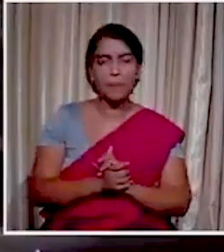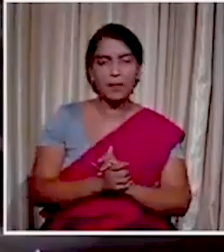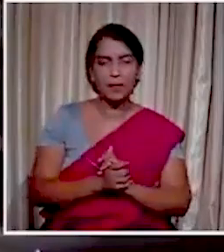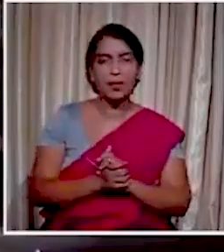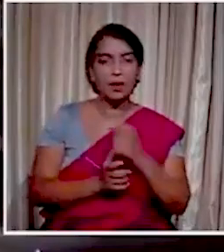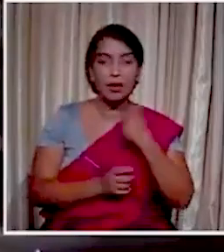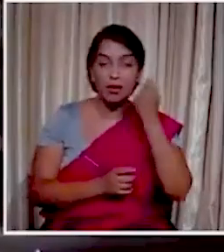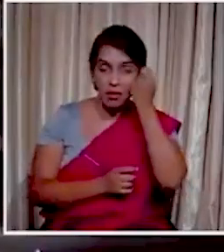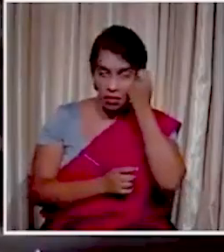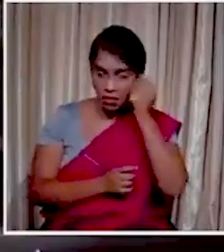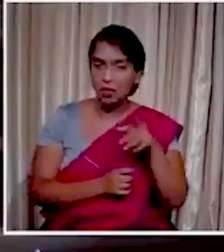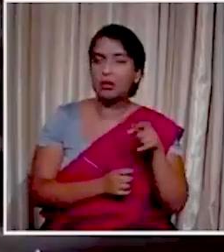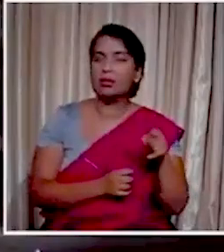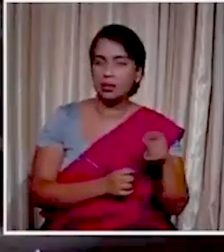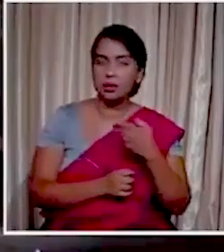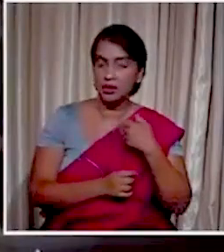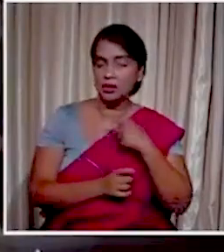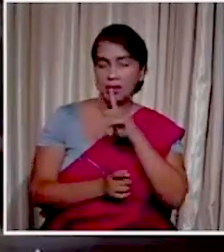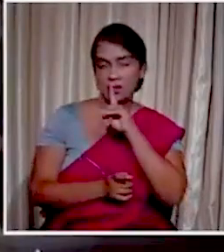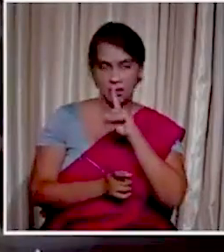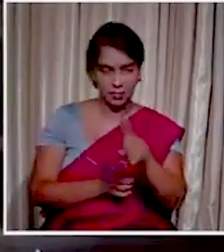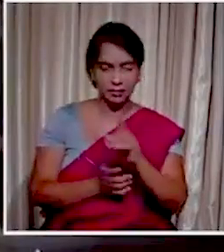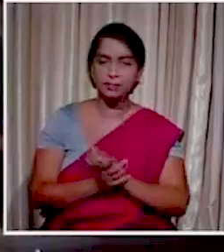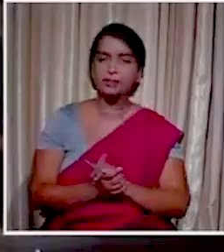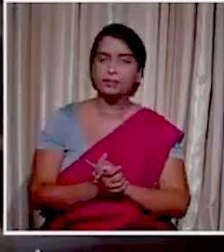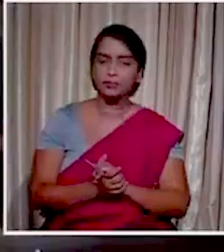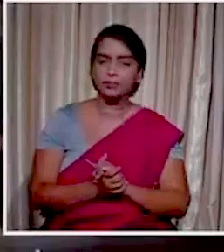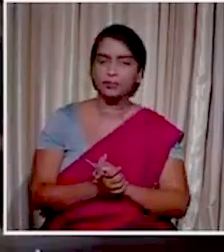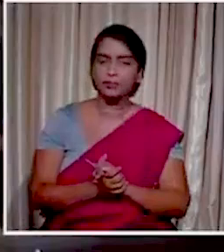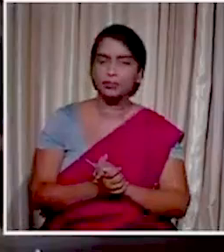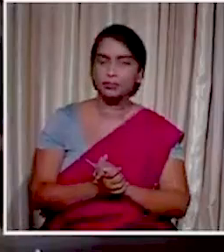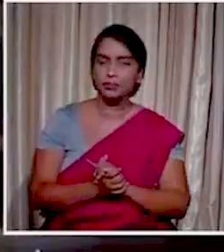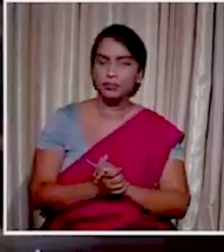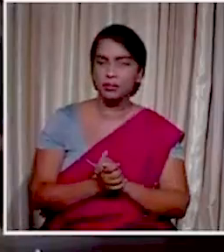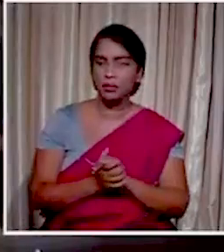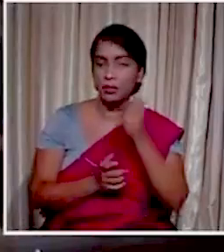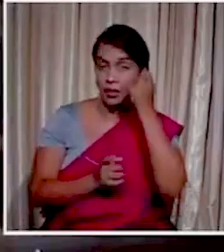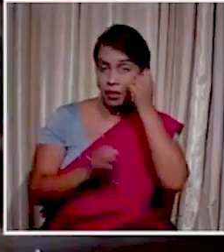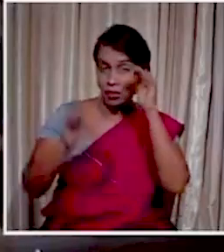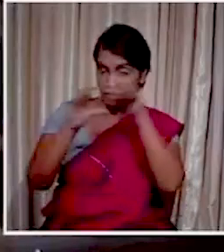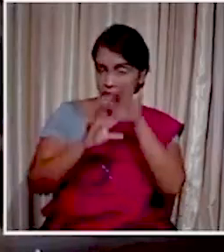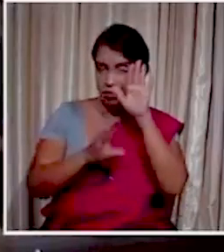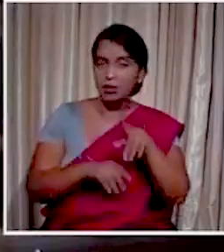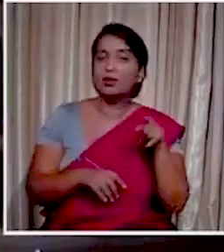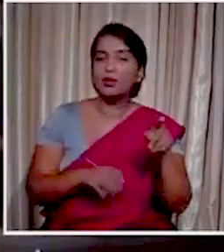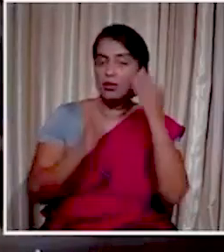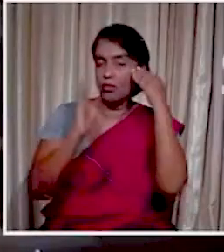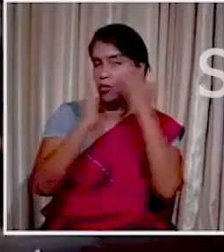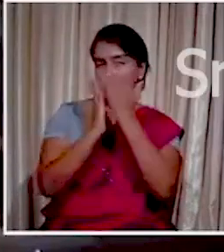ඒ යෝජනාව තමයි අපේ යෝජනාව බවට පත් වුනේ. හැබැයි යෝජනාවේ ගැබ්බිය තිබුණා ගරු කතානායක තුමනි කරුණු